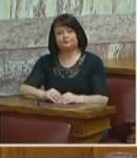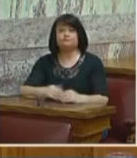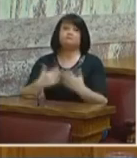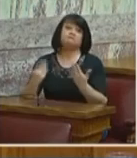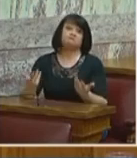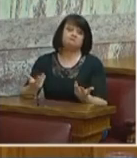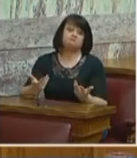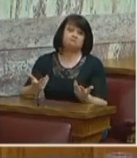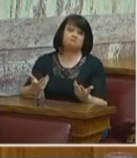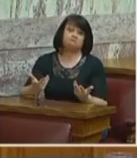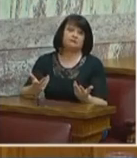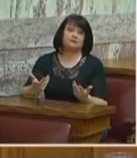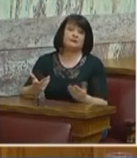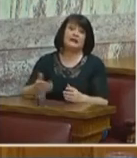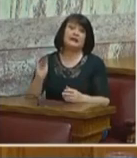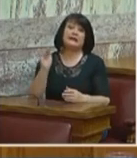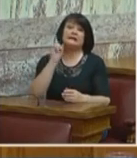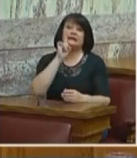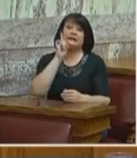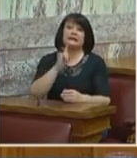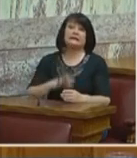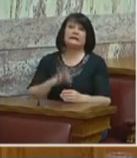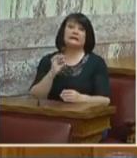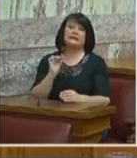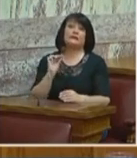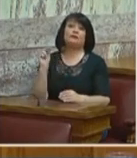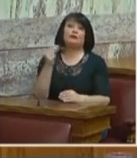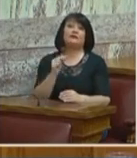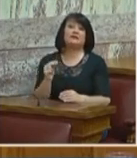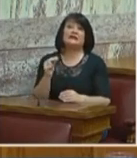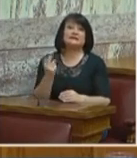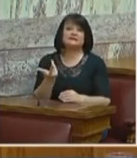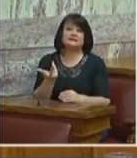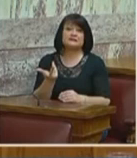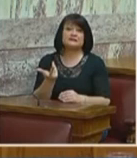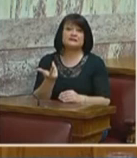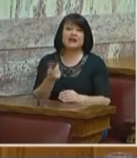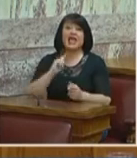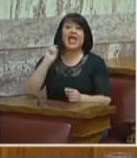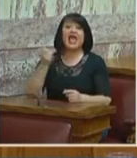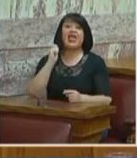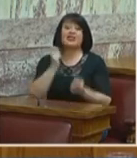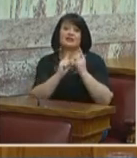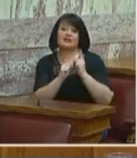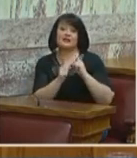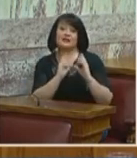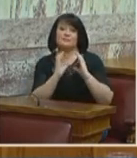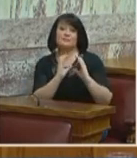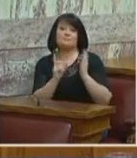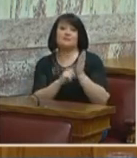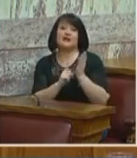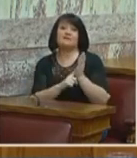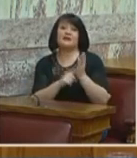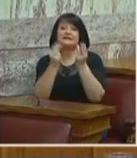κυρίες και κύριοι βουλευτές, η εθνική συνεννόηση είναι το μόνο αντίδοτο στην ιστορία χαμένων ευκαιριών των τελευταίων ετών.